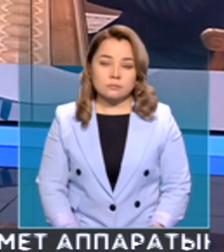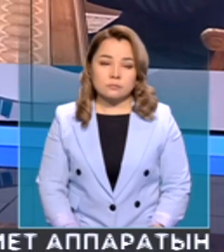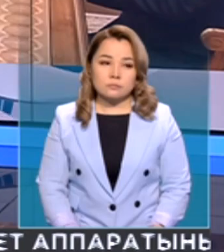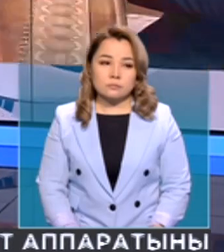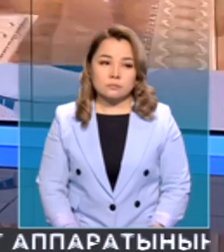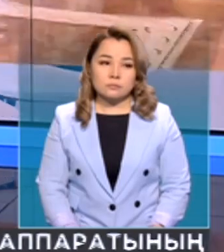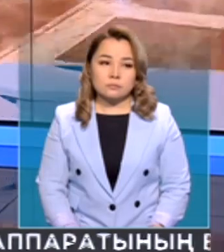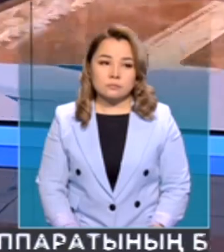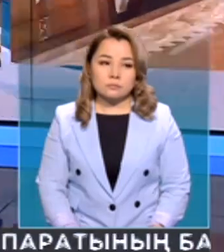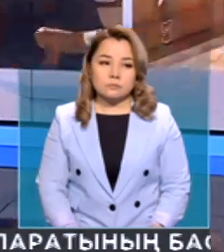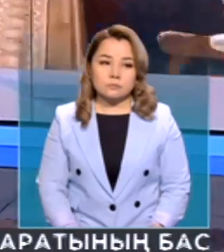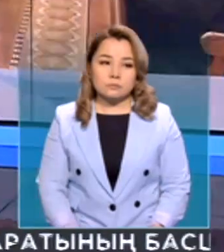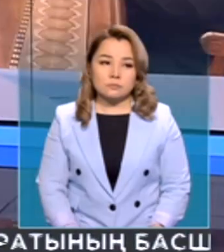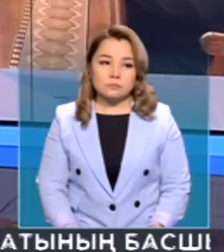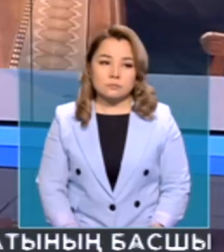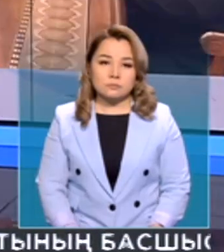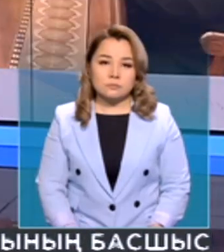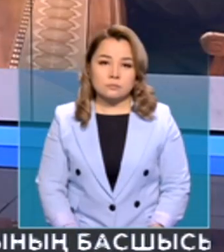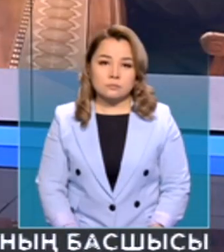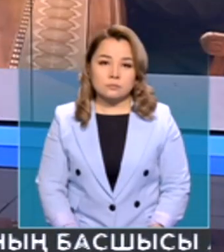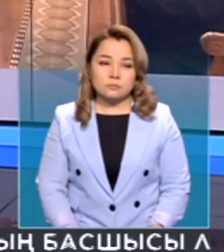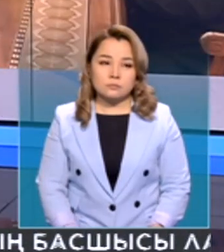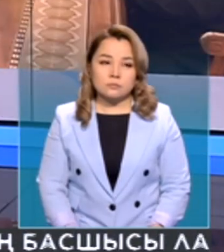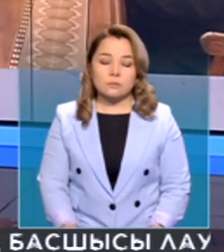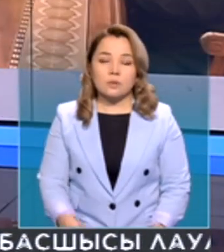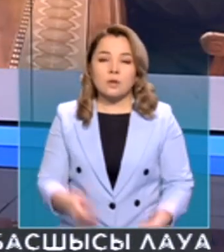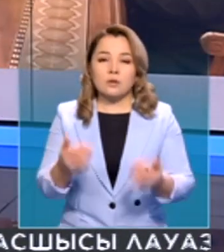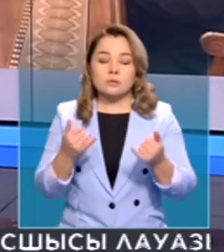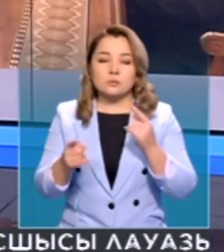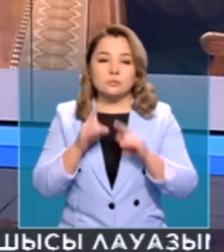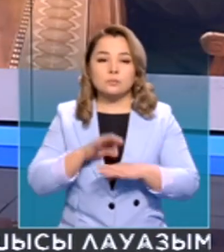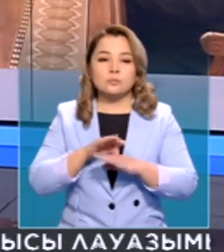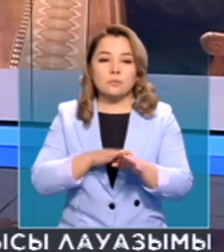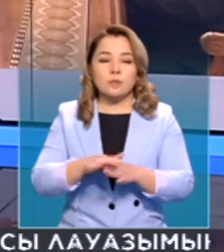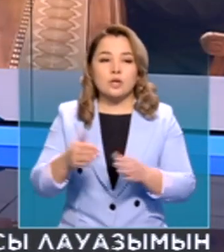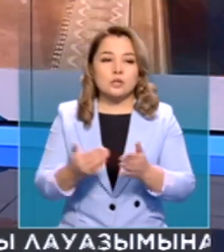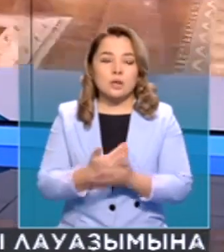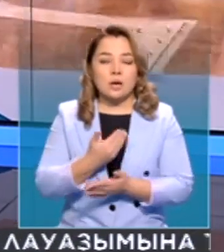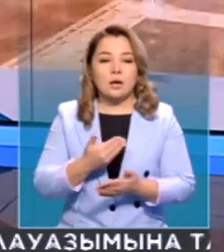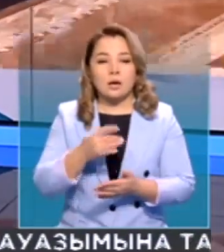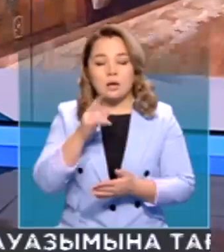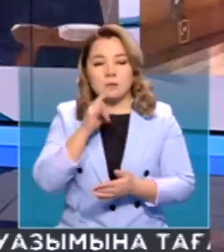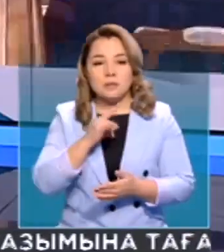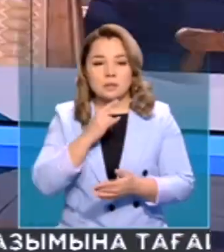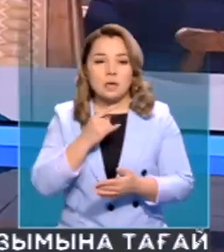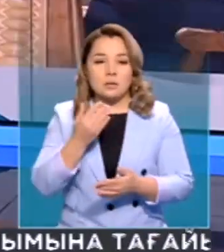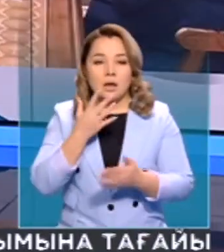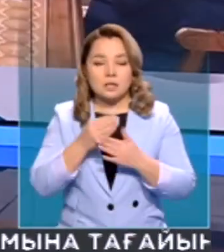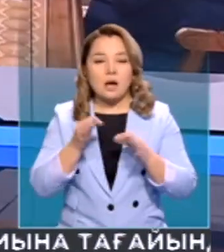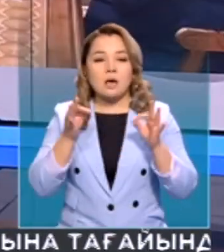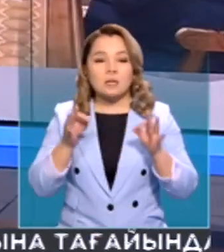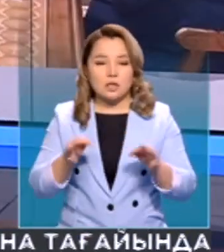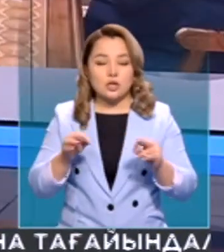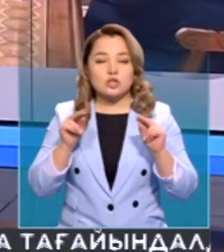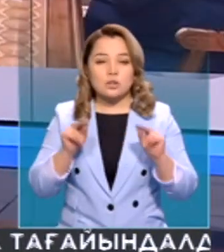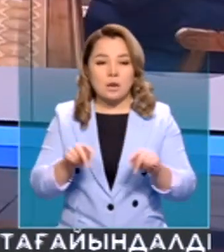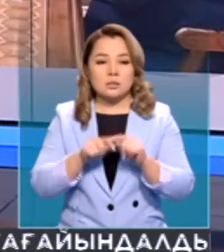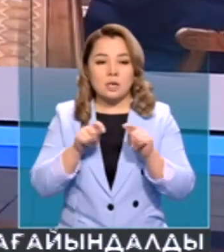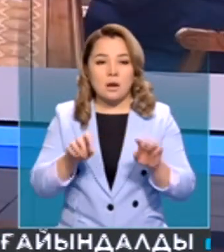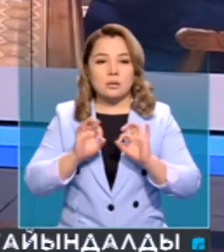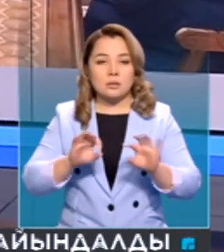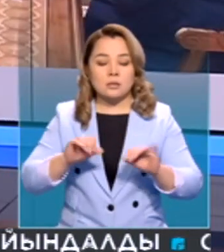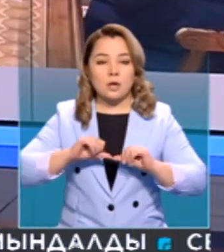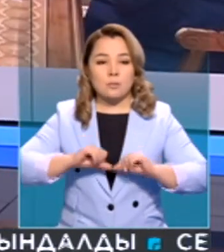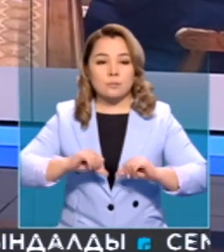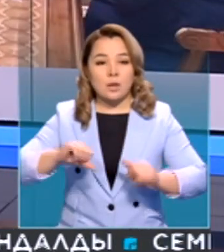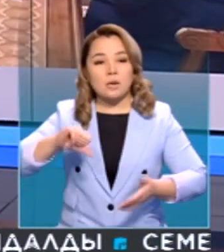Сондай-ақ жиында Қасым Жомарт Тоқаев жаңа әділетті Қазақстанның басты қағидаты әділдік екеніне назар аударды. Қазыларды